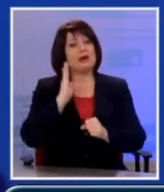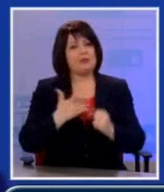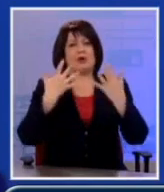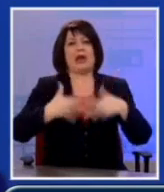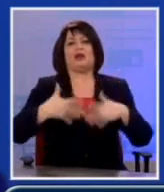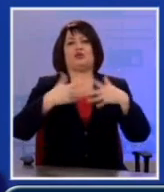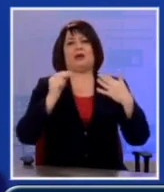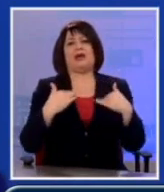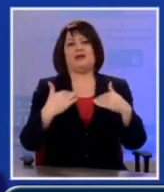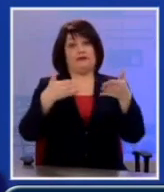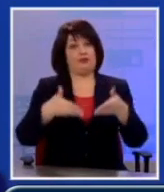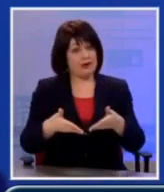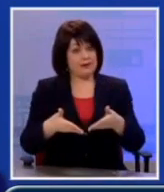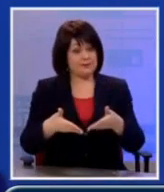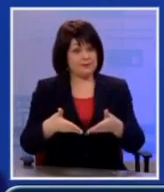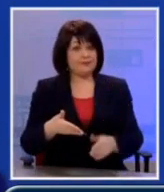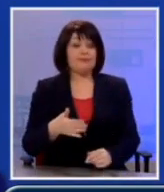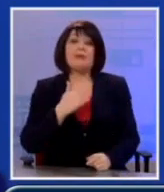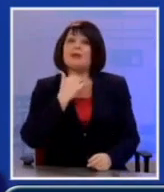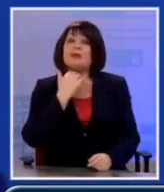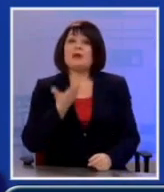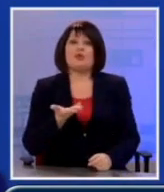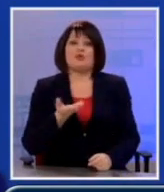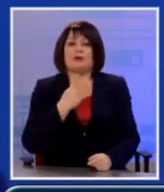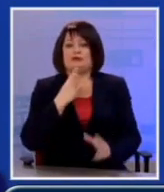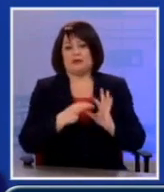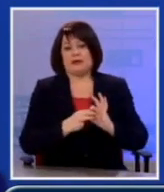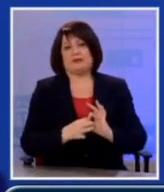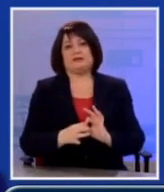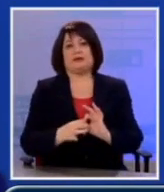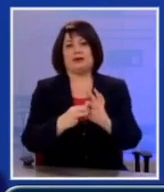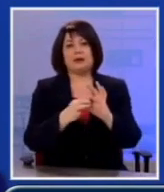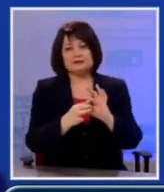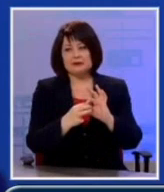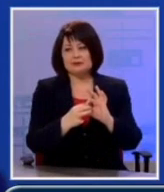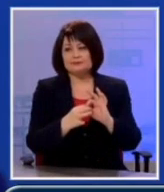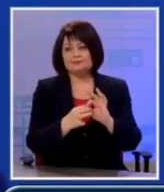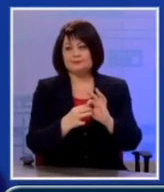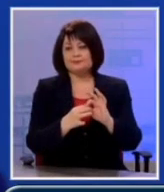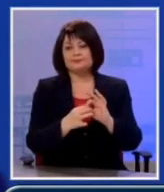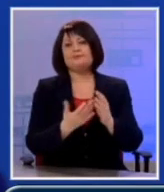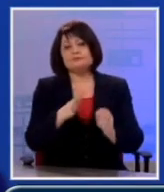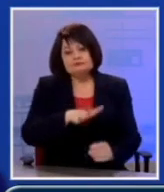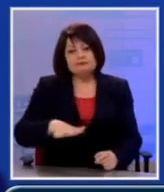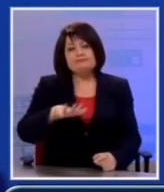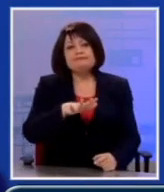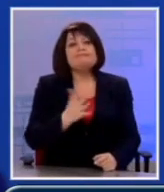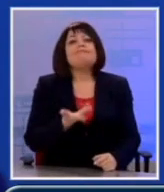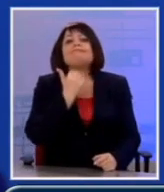λειτουργεί και δεν μπορεί να συνεχιστεί να γίνεται αυτό σε συνθήκες που